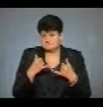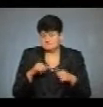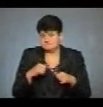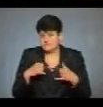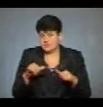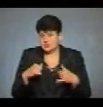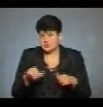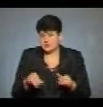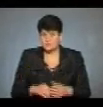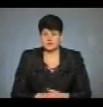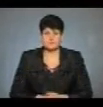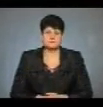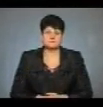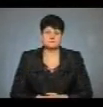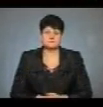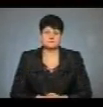вражаюче.